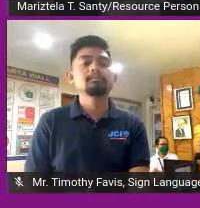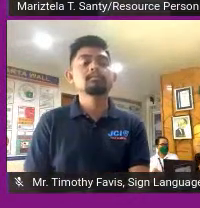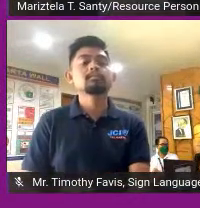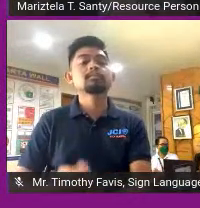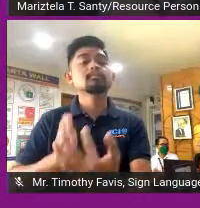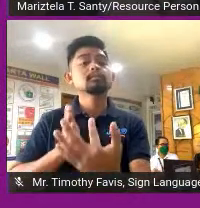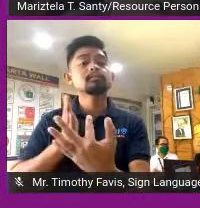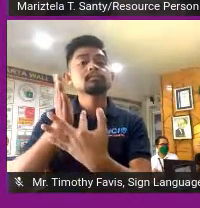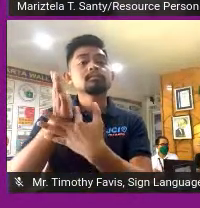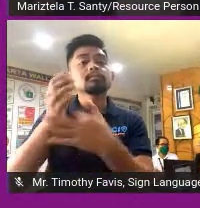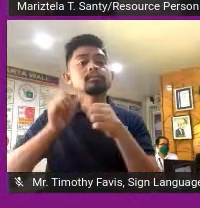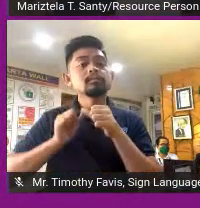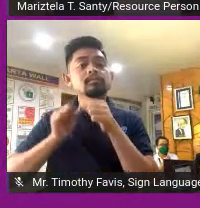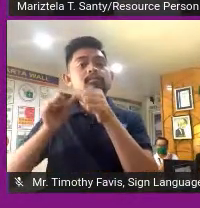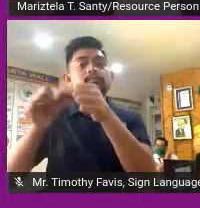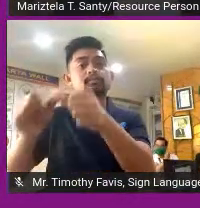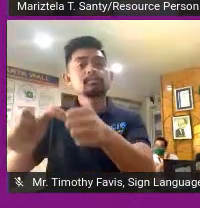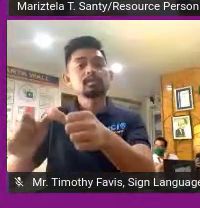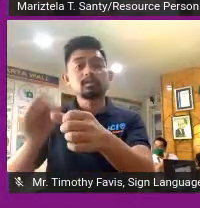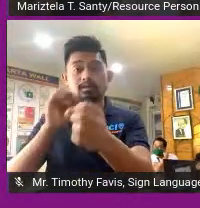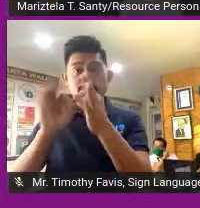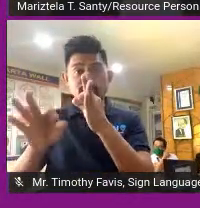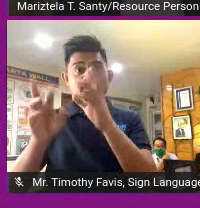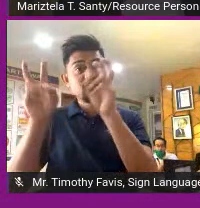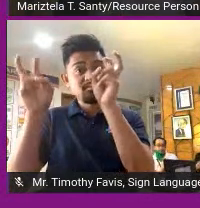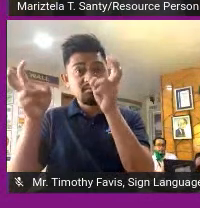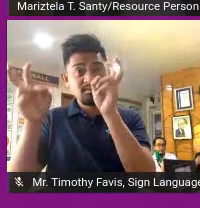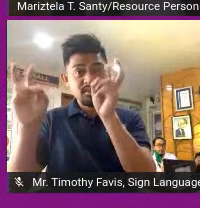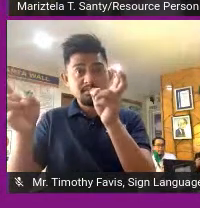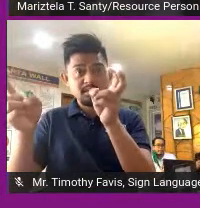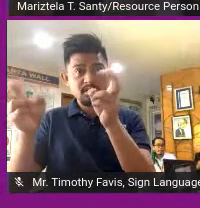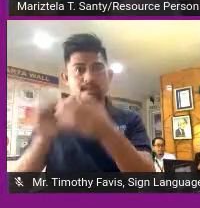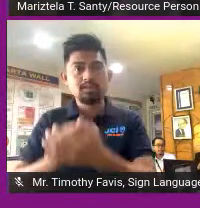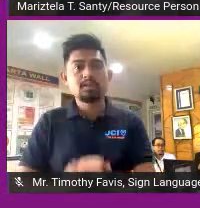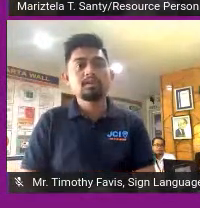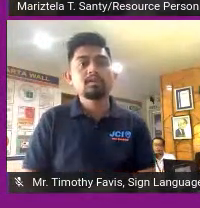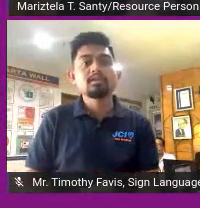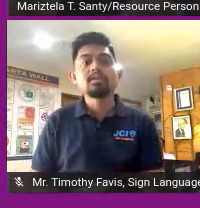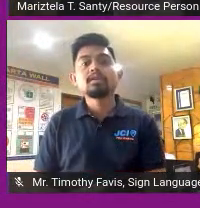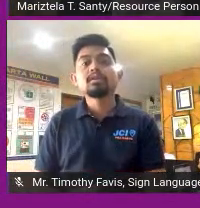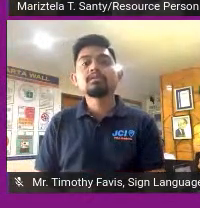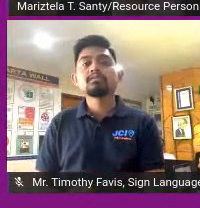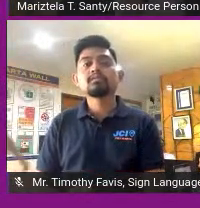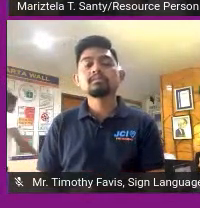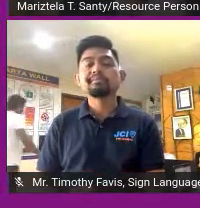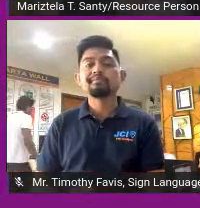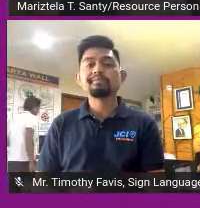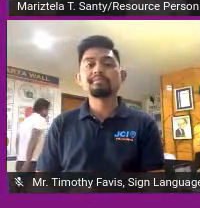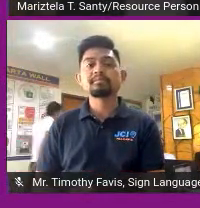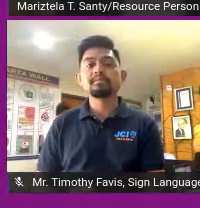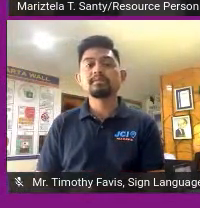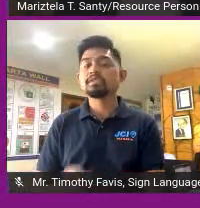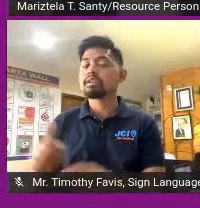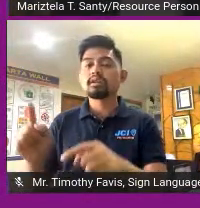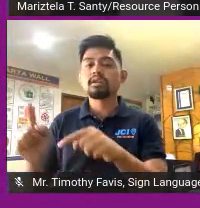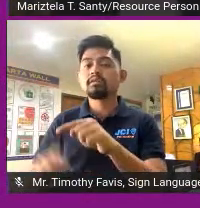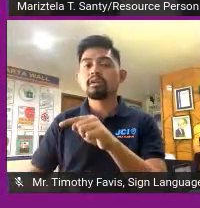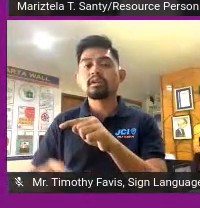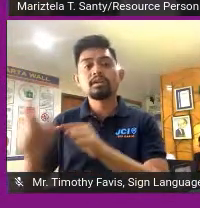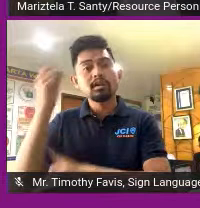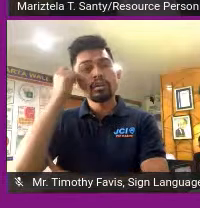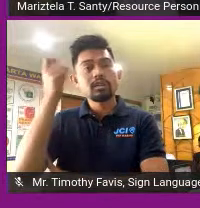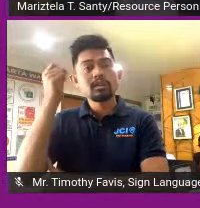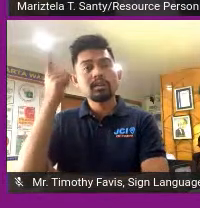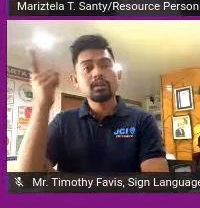go on with other topics kung ang lahat po ay hindi natin na de-differentiate kung